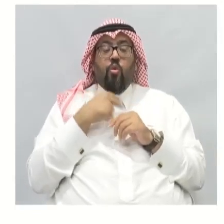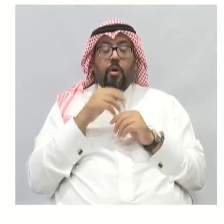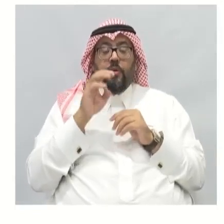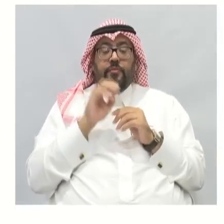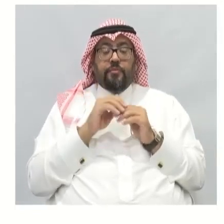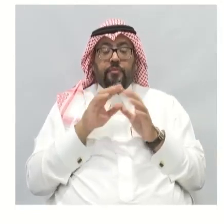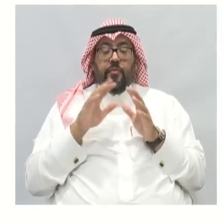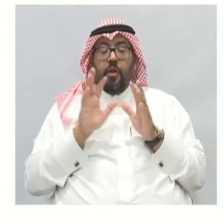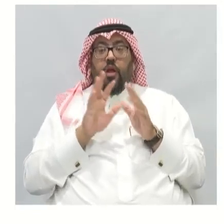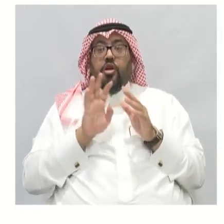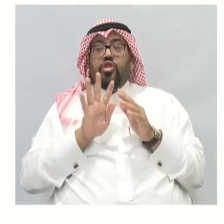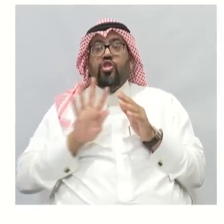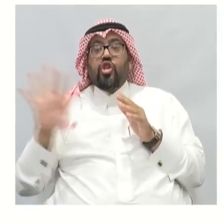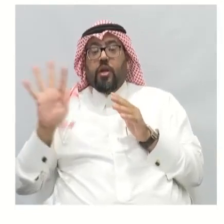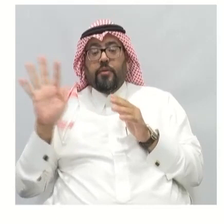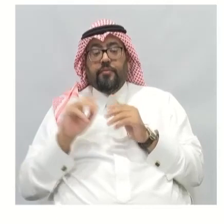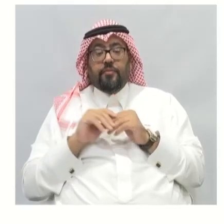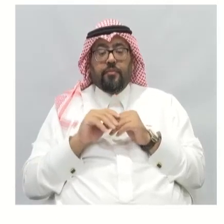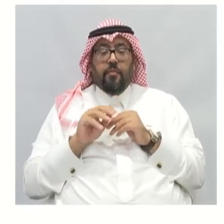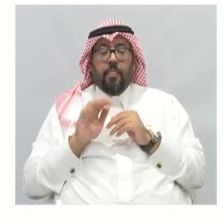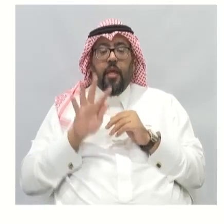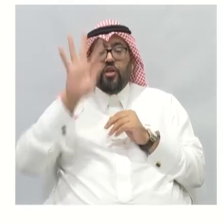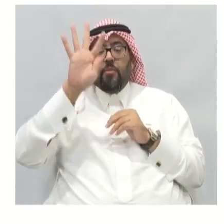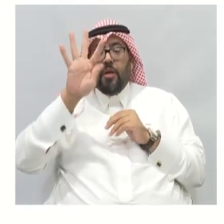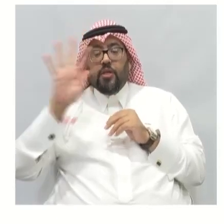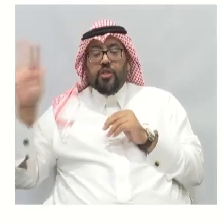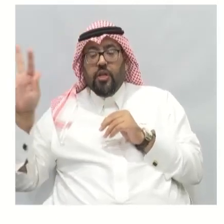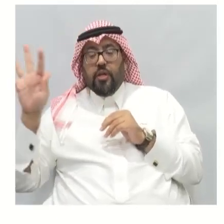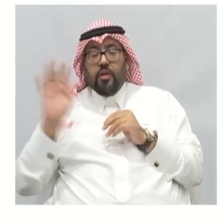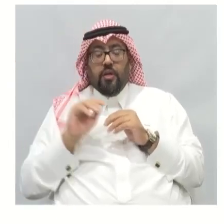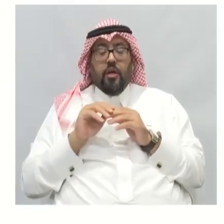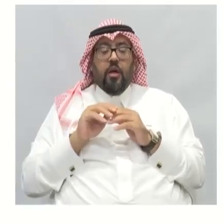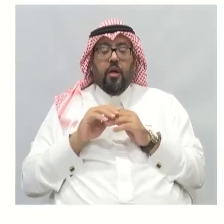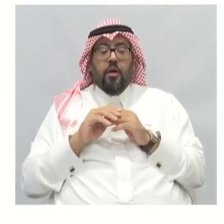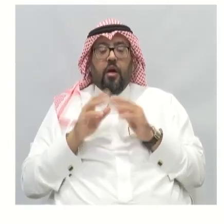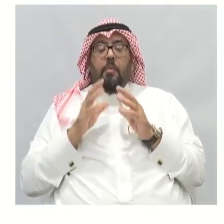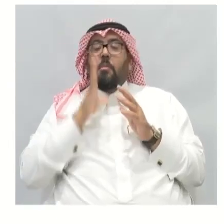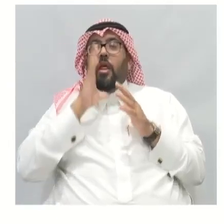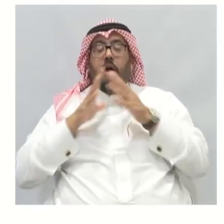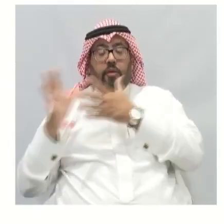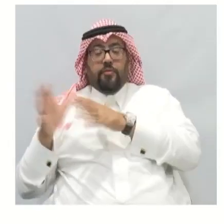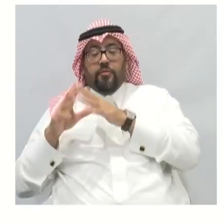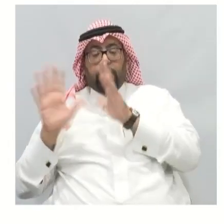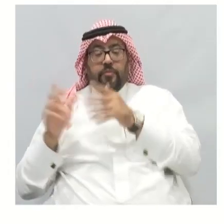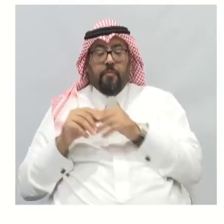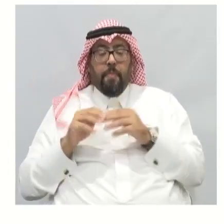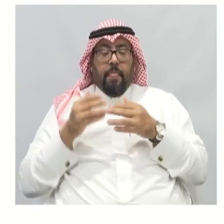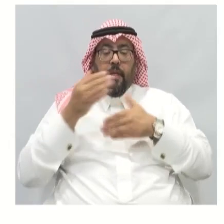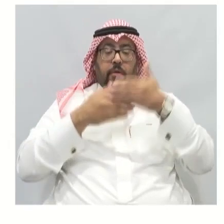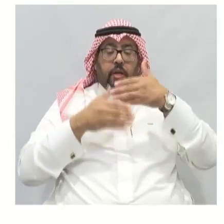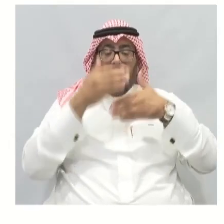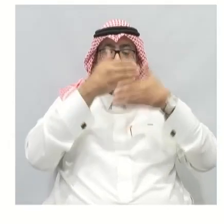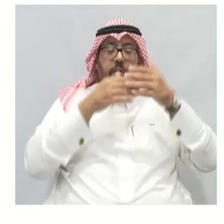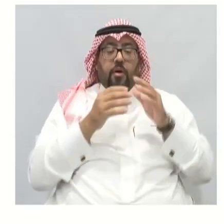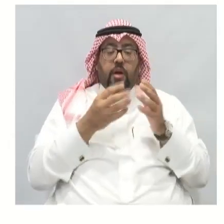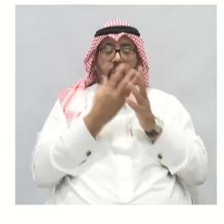جزء من الولايات احسنتم في الجزء الشمالي الشرقي من الولايات يعد النمو السكاني في